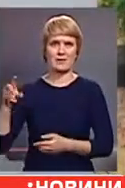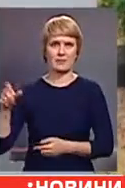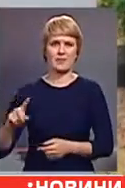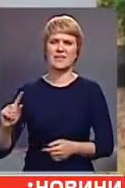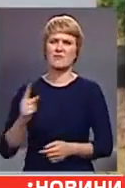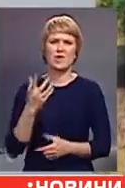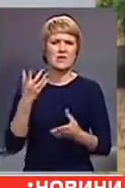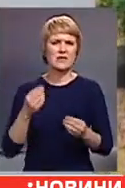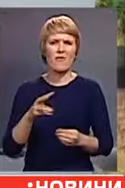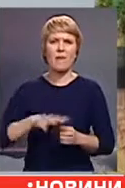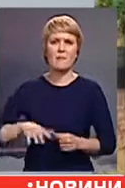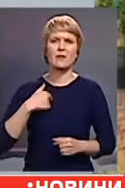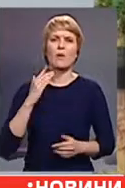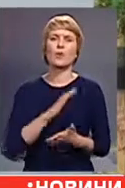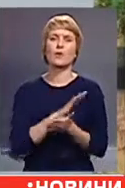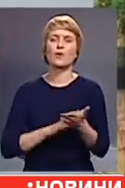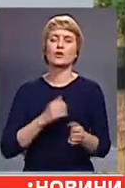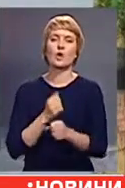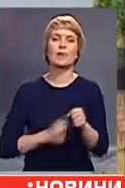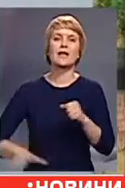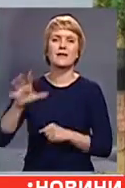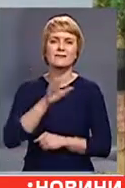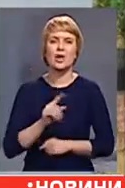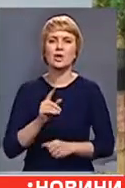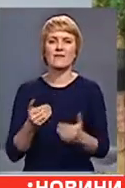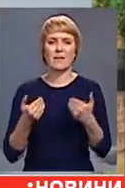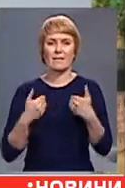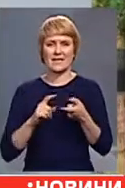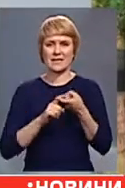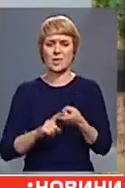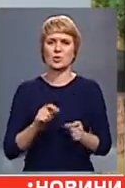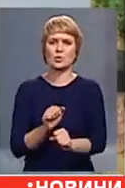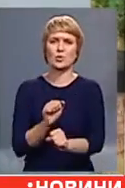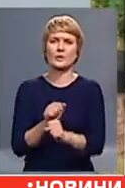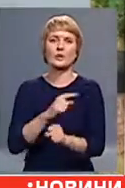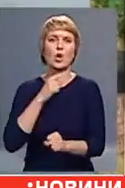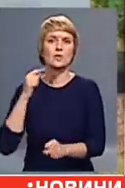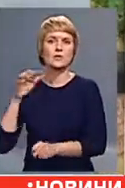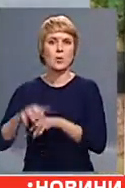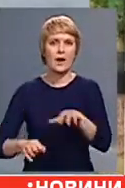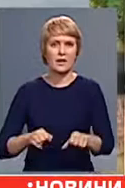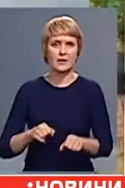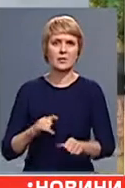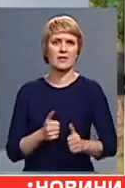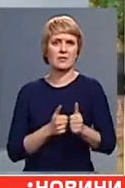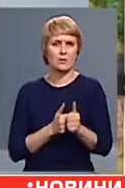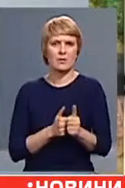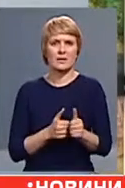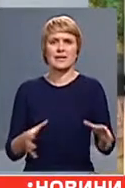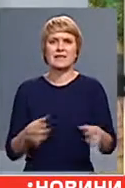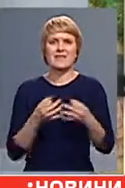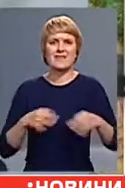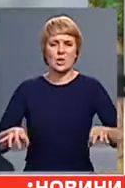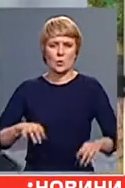днів Майдану, я буду продовжувати робити все, що від мене залежить, аби зупинити російську агресію і стояти пліч-опліч із